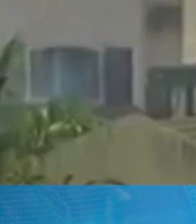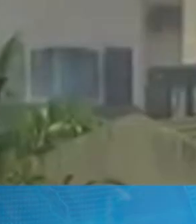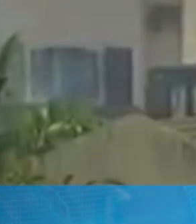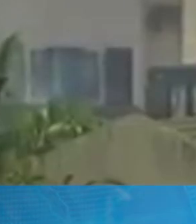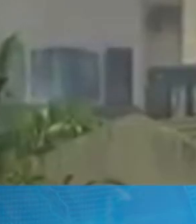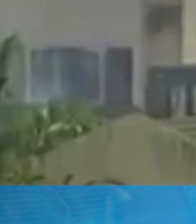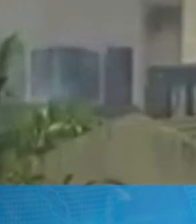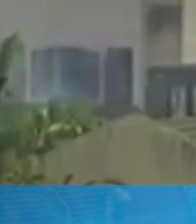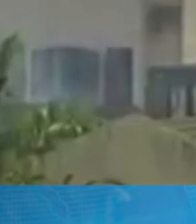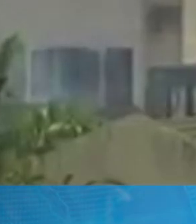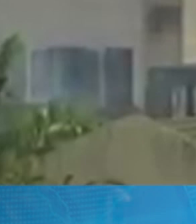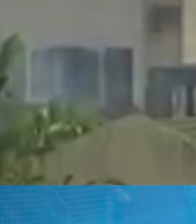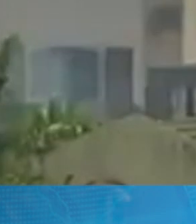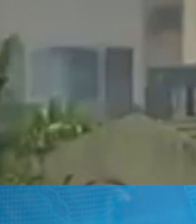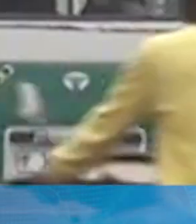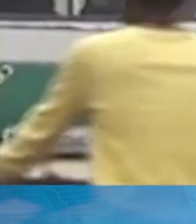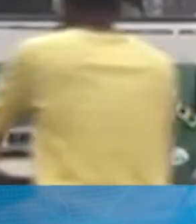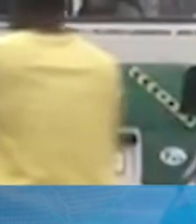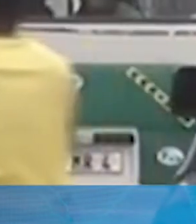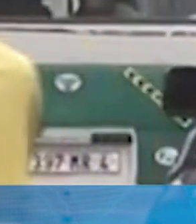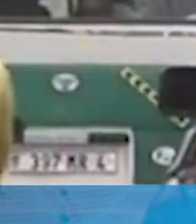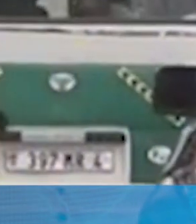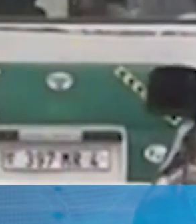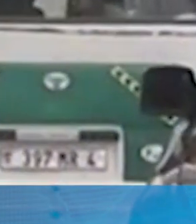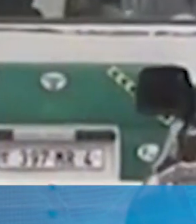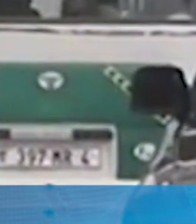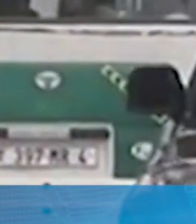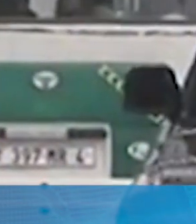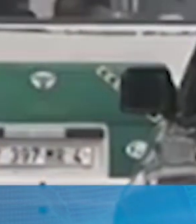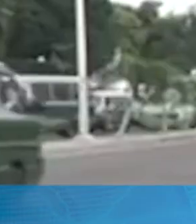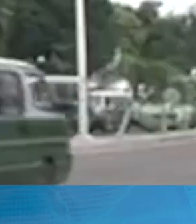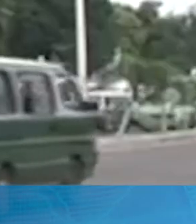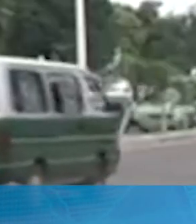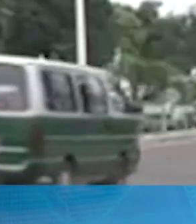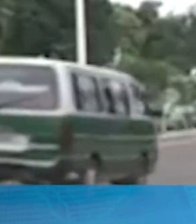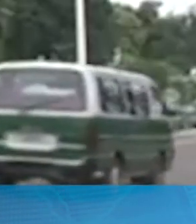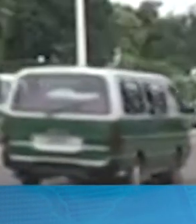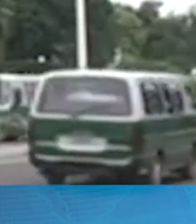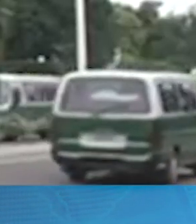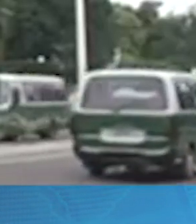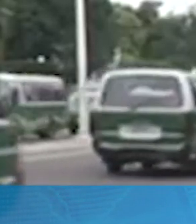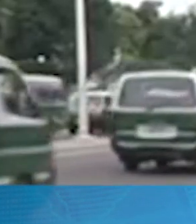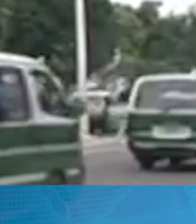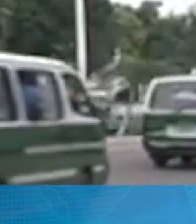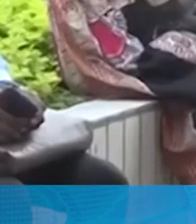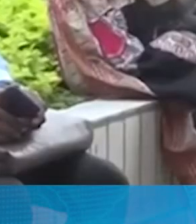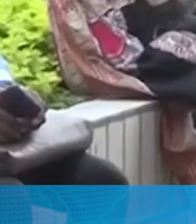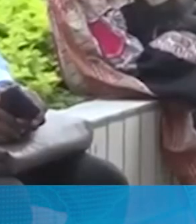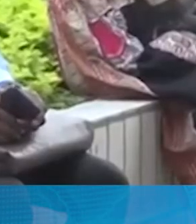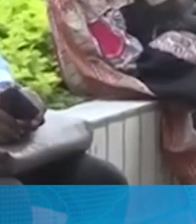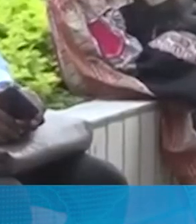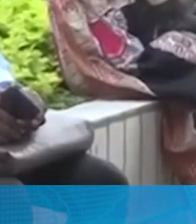une campagne politique en vue d'obtenir la libération des prisonniers politiques dont le général Jean-Marie Michel